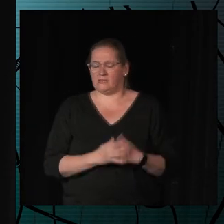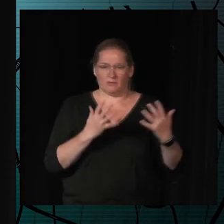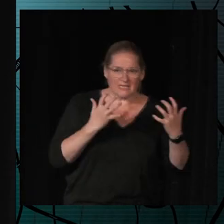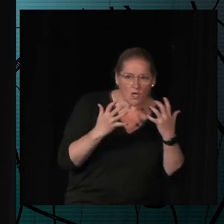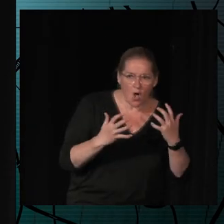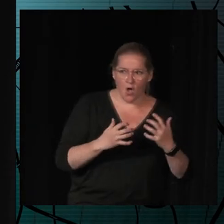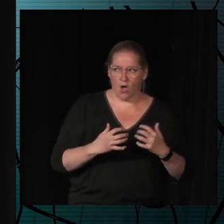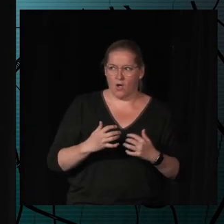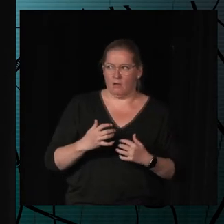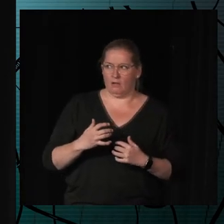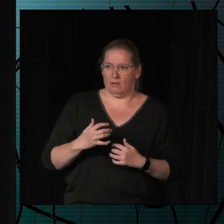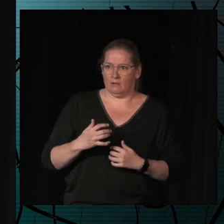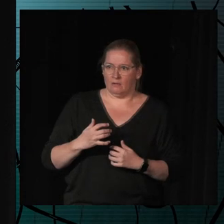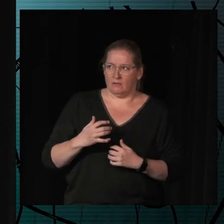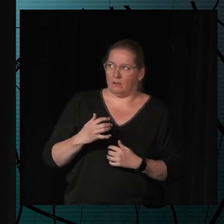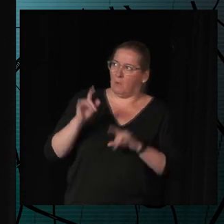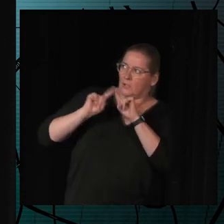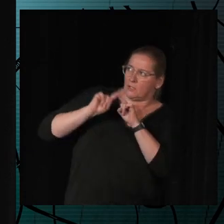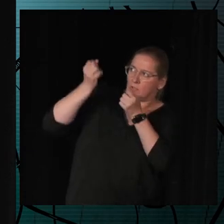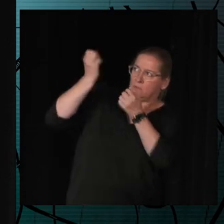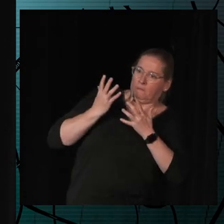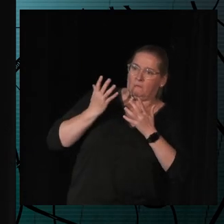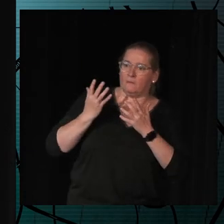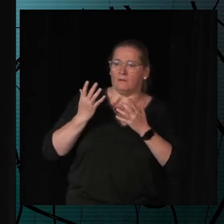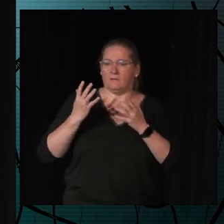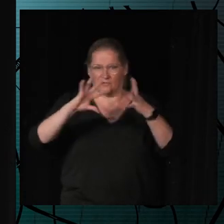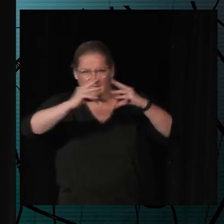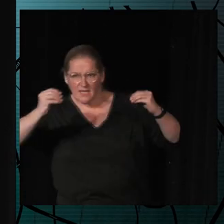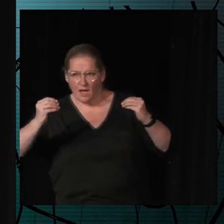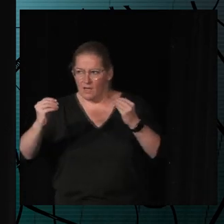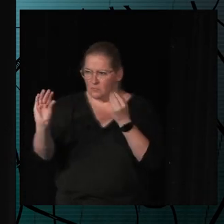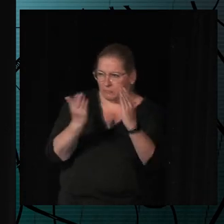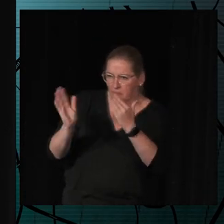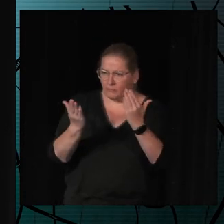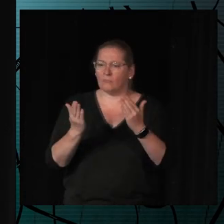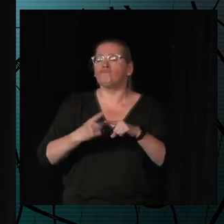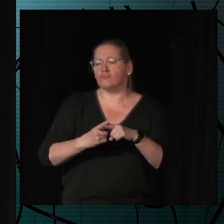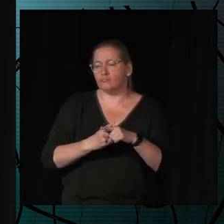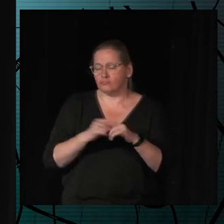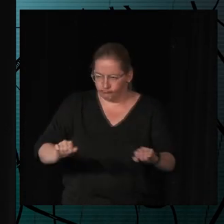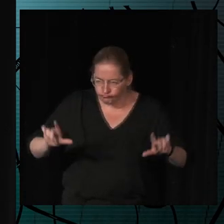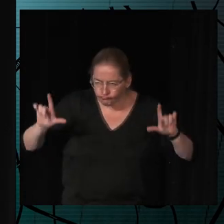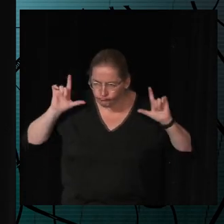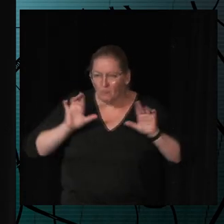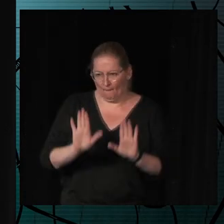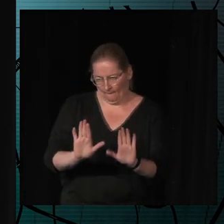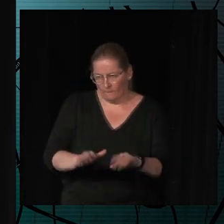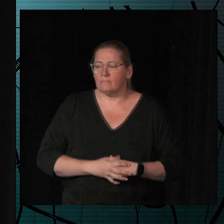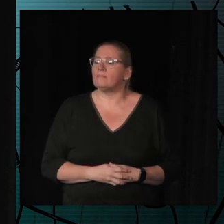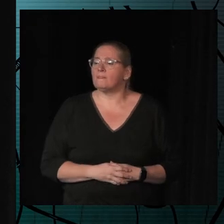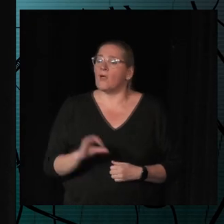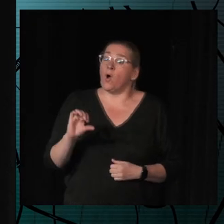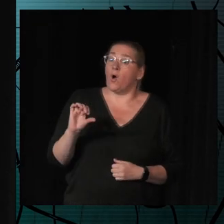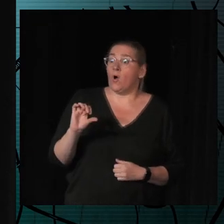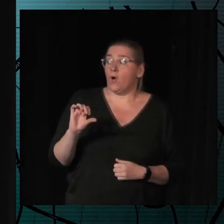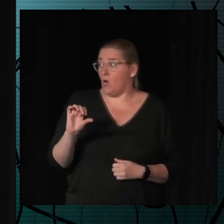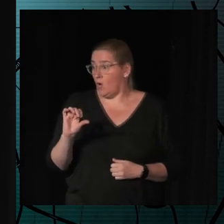et boucle de gameplay on va débattre de tout ça et pour rentrer tranquillement dans le sujet je propose et peut-être que le public